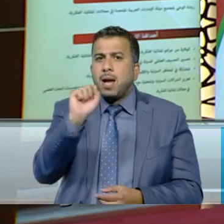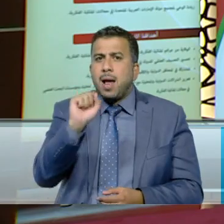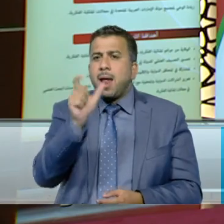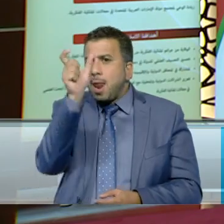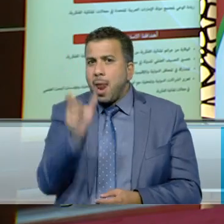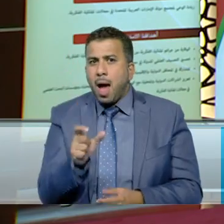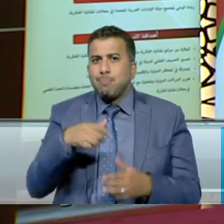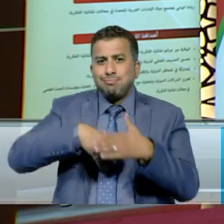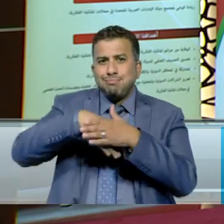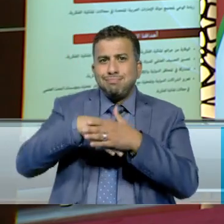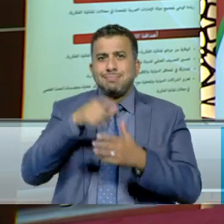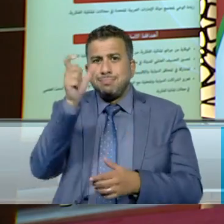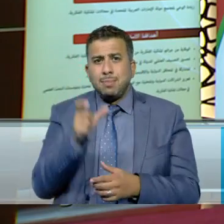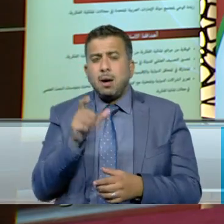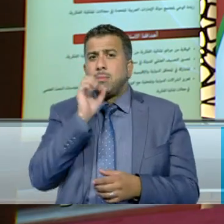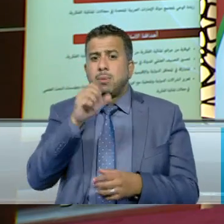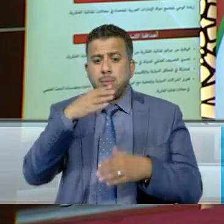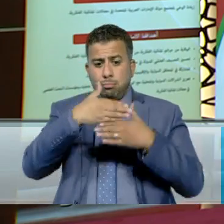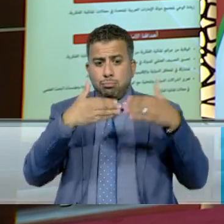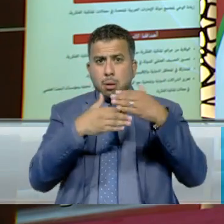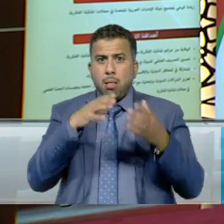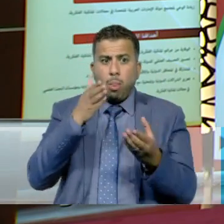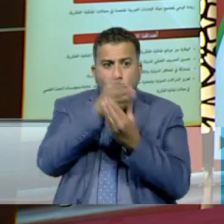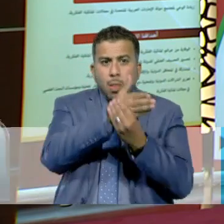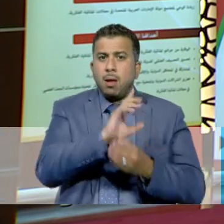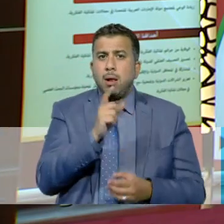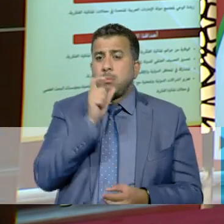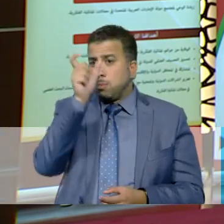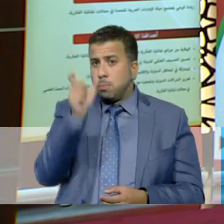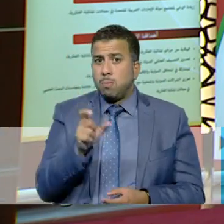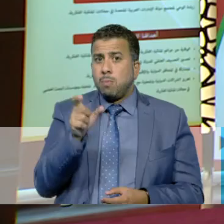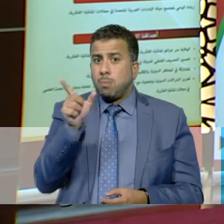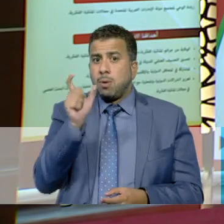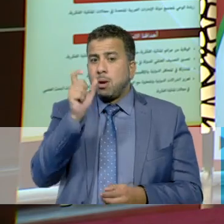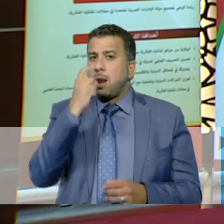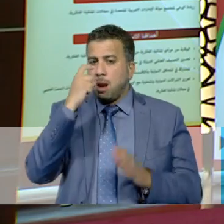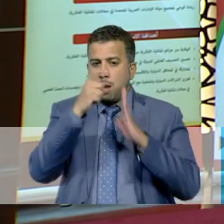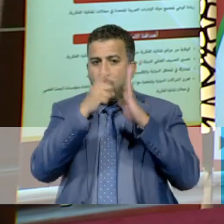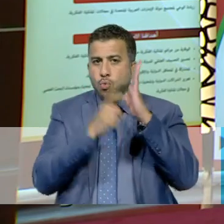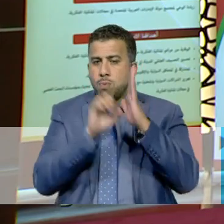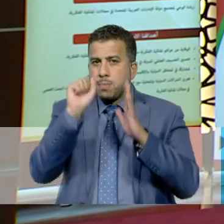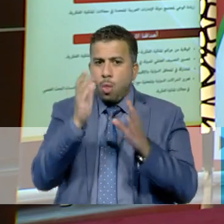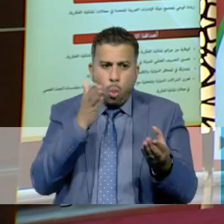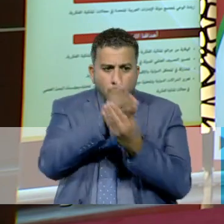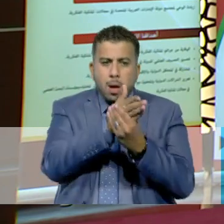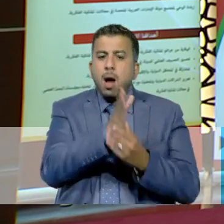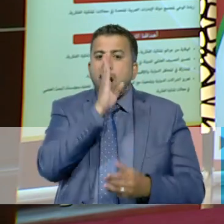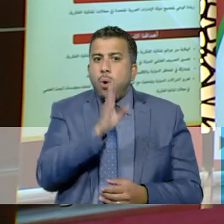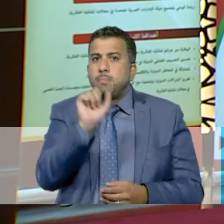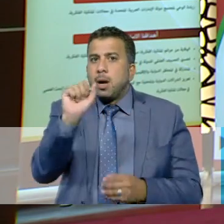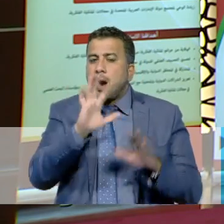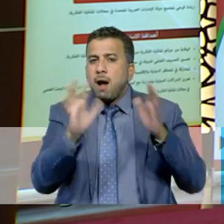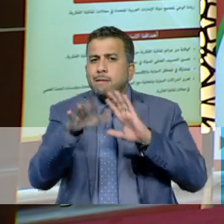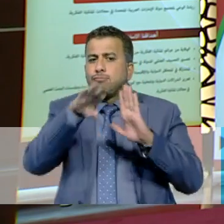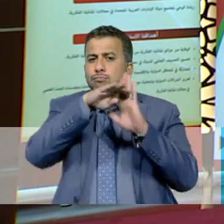حقوق المنشآت، لان اللاعب المحترف حينما يكون لاعب محترف فبالتالي هناك عليه التزامات، عليه واجبات، عليه حقوق، عليه كذا،